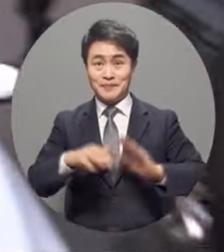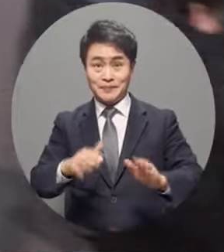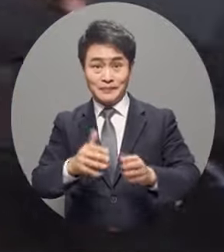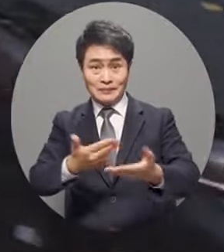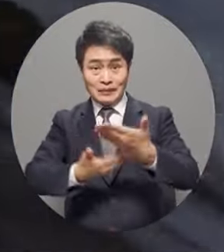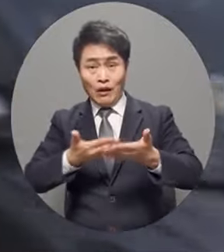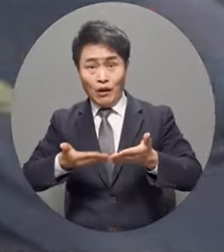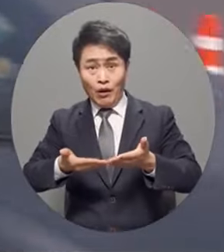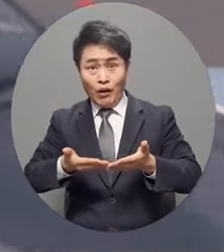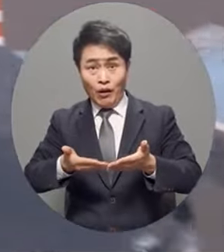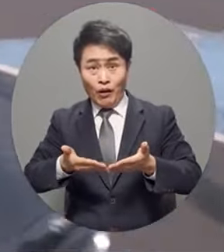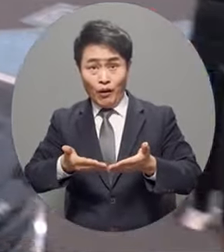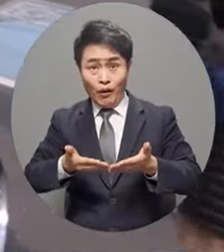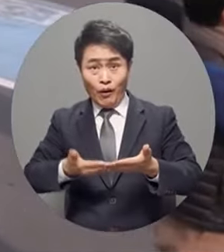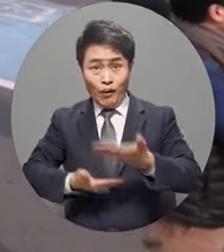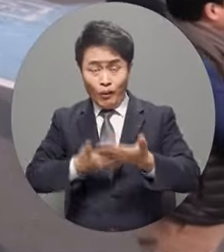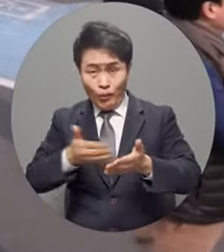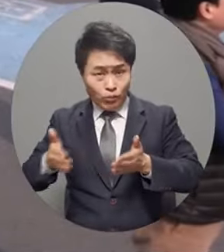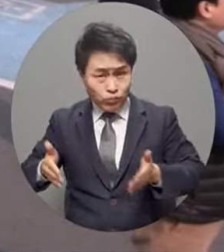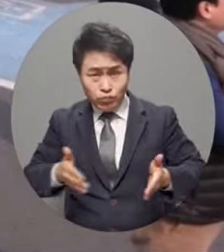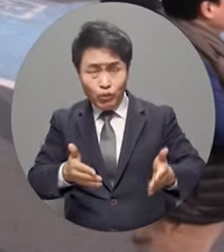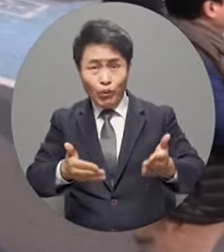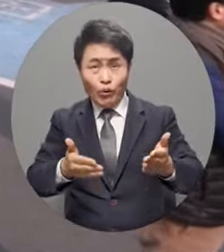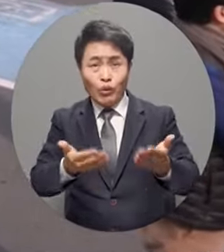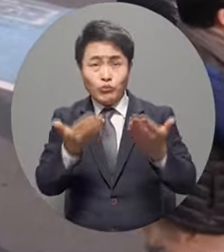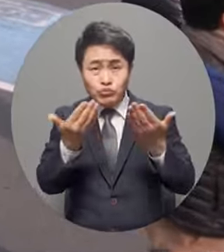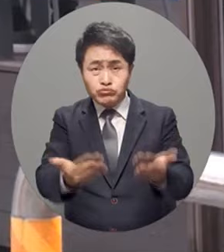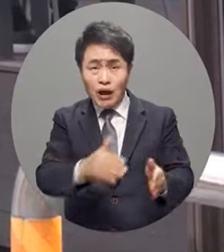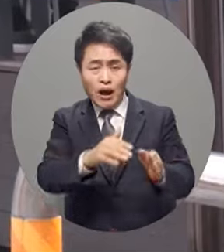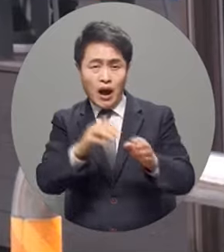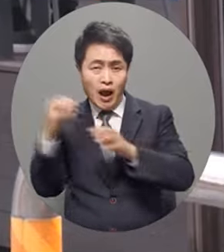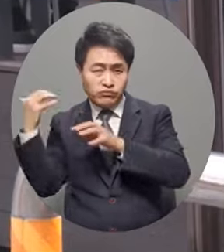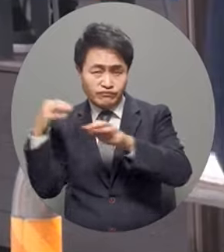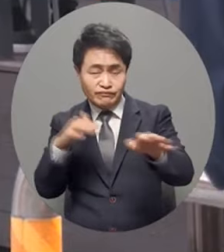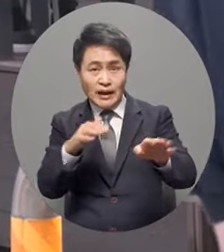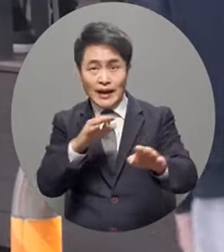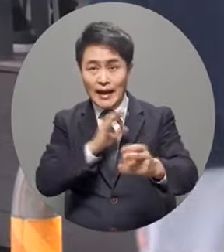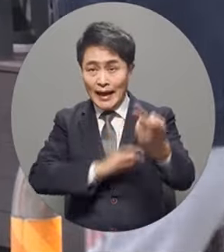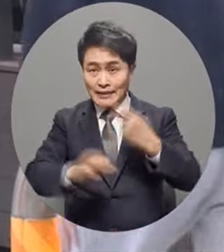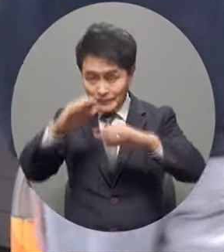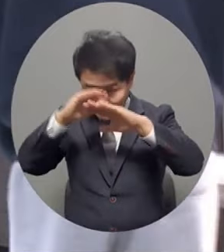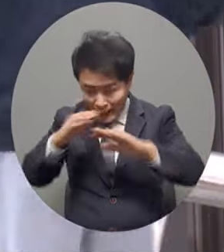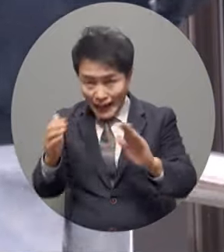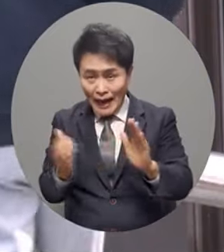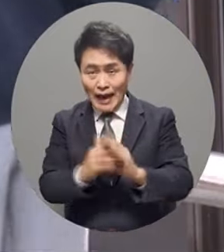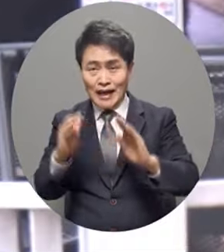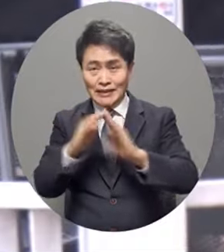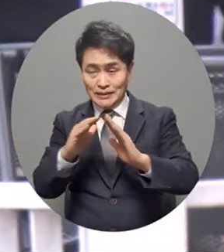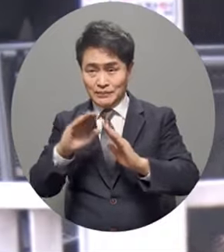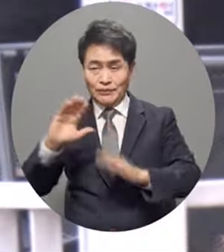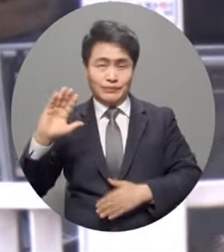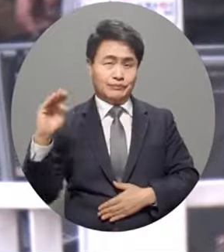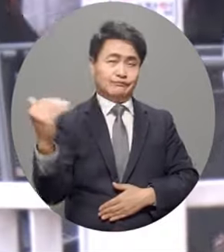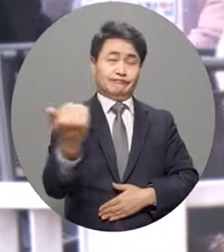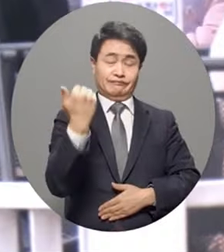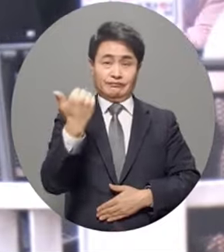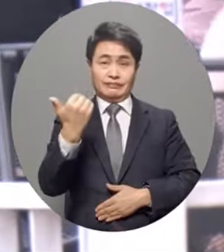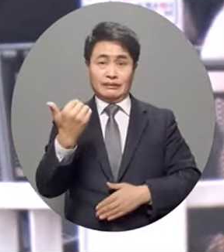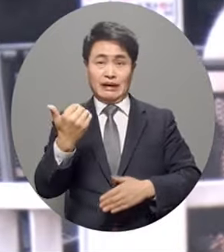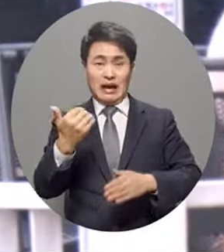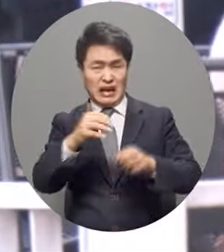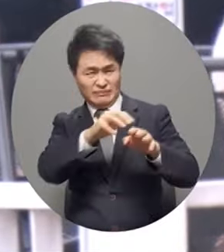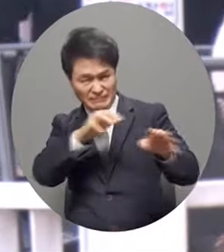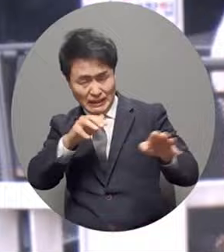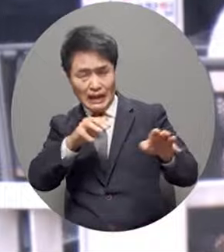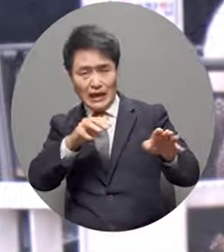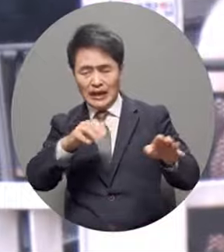고속도로 휴게소로 차들이 줄지어 들어옵니다. 아침 일찍 성묘를 마치고 집으로 향하던 가족은 길이 막힌 김에 점심을